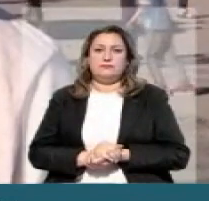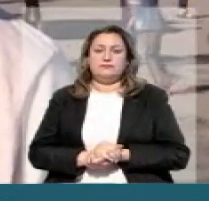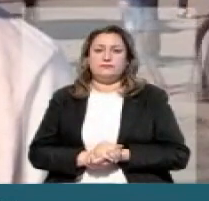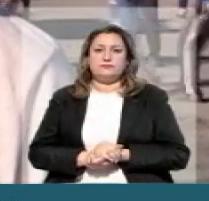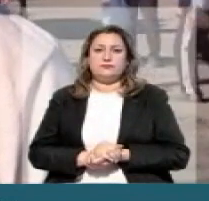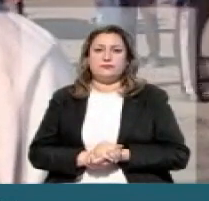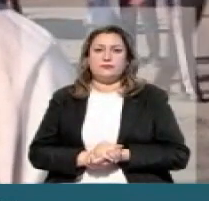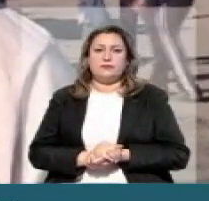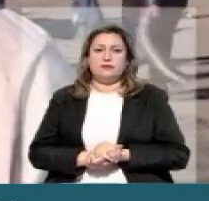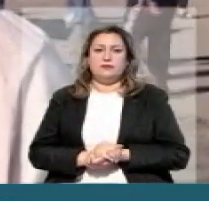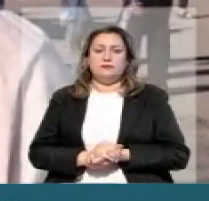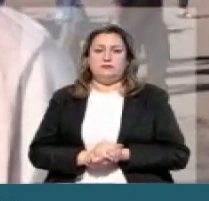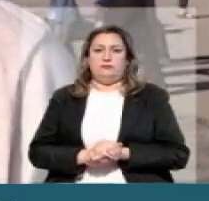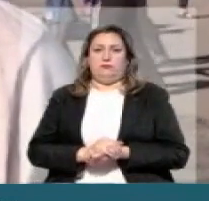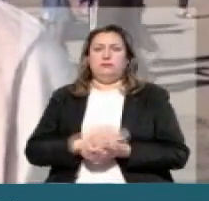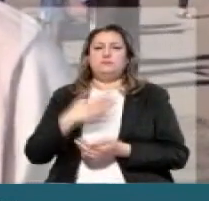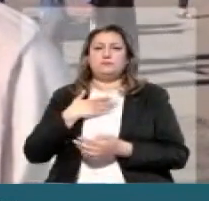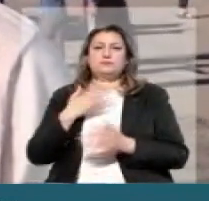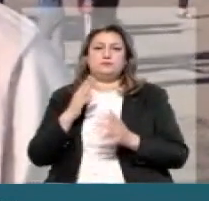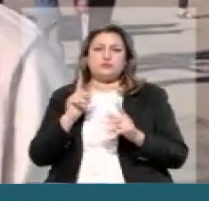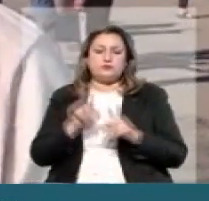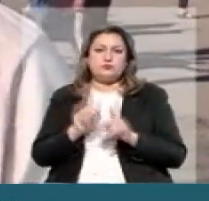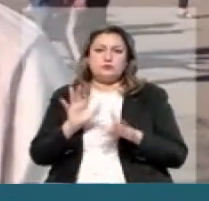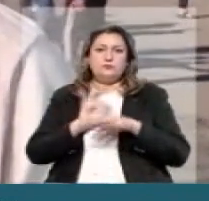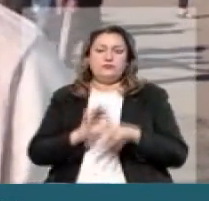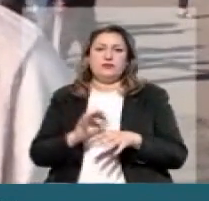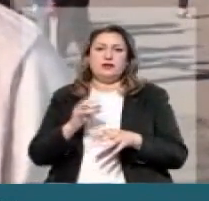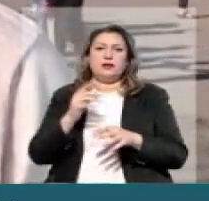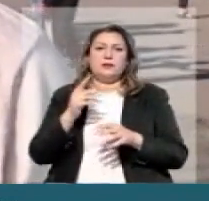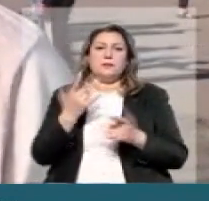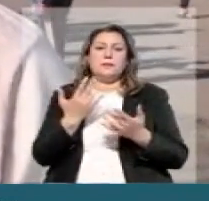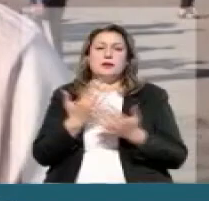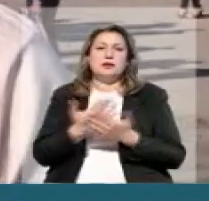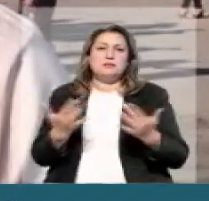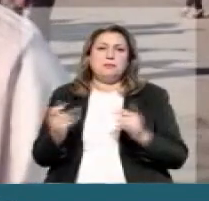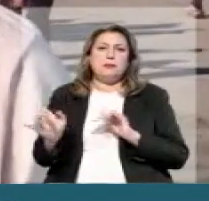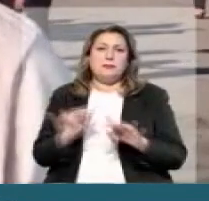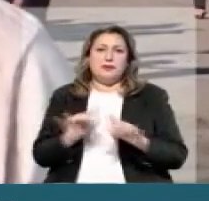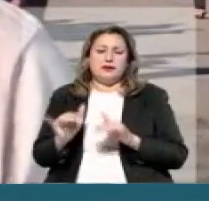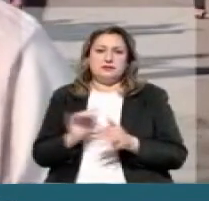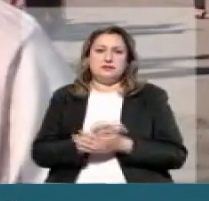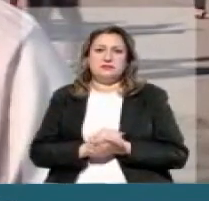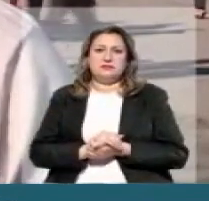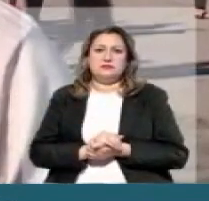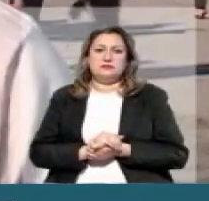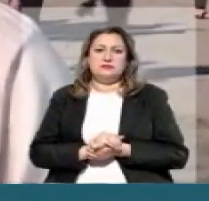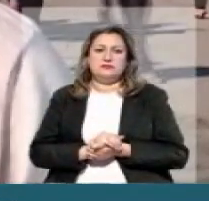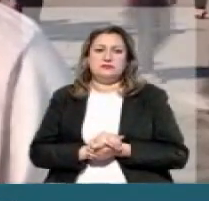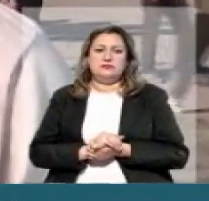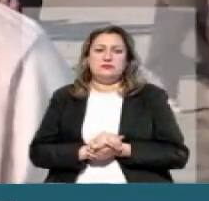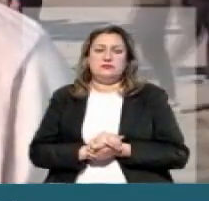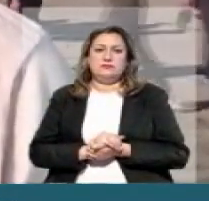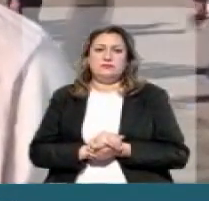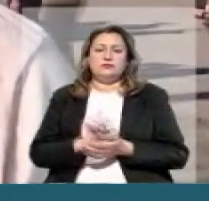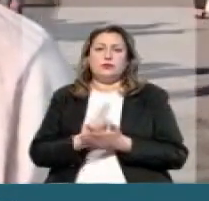қорының жетекшілері Қостанай облысының бір отбасына енді пәтер алайын деп жатыр. Оған қоса біз енді одан